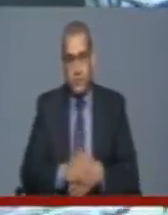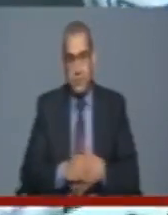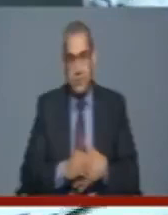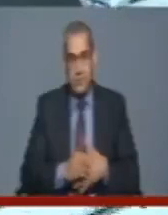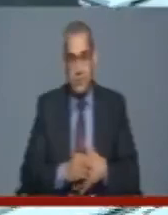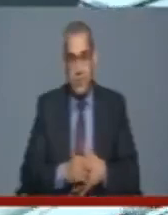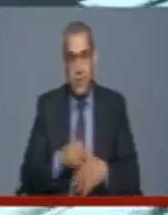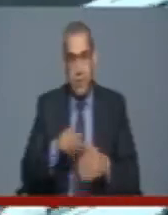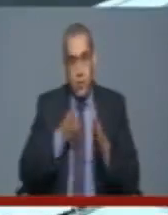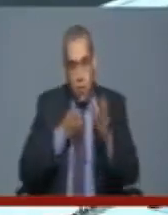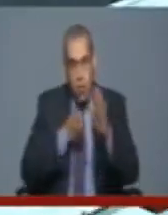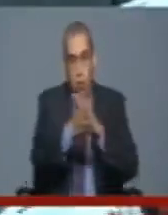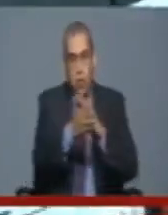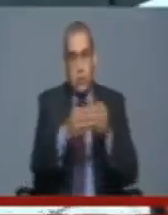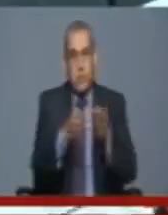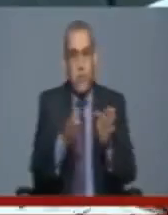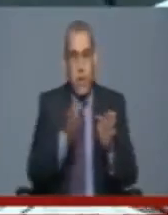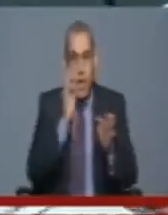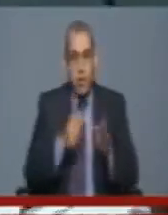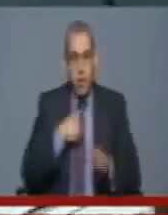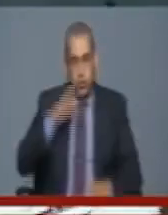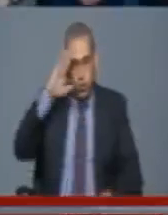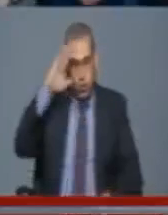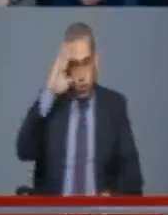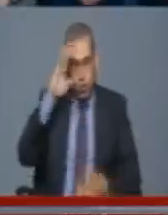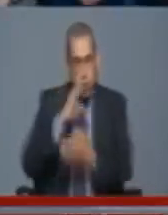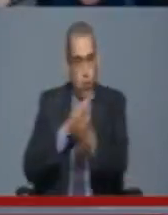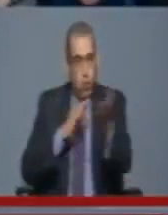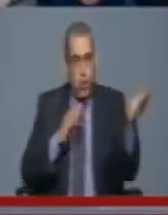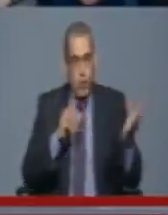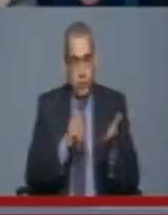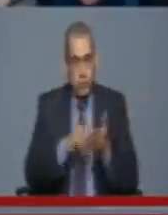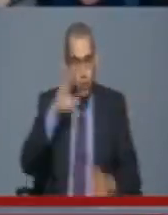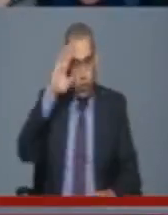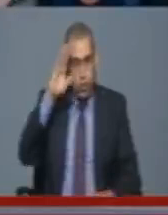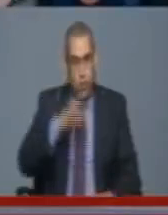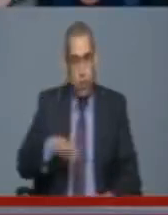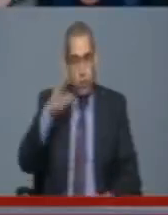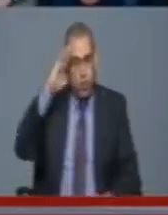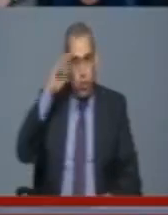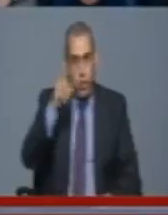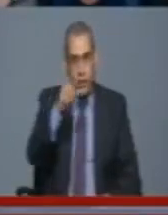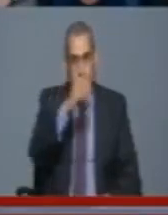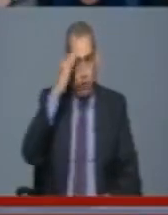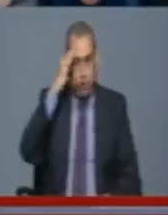تدخل للقطاع. انا بشكركم كلكم الحقيقه، كل من متشكر جدا، بس